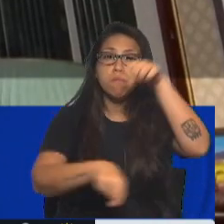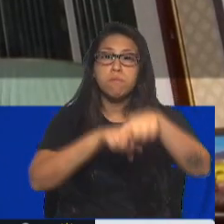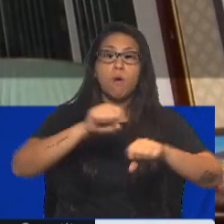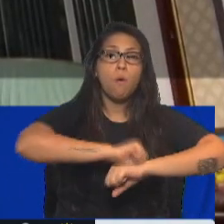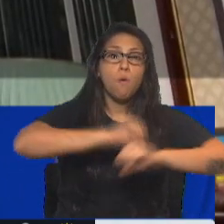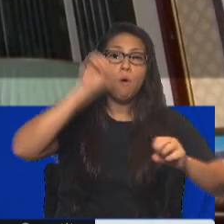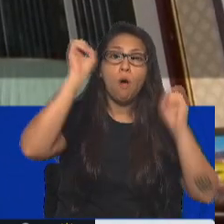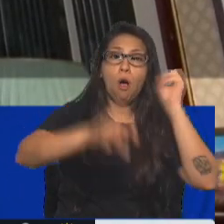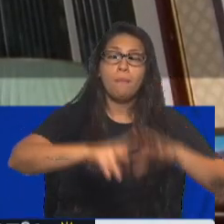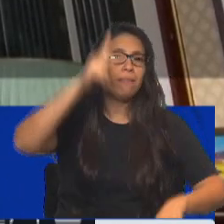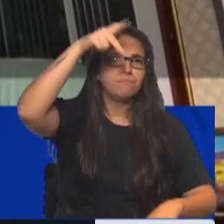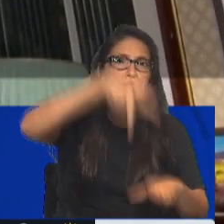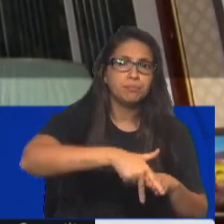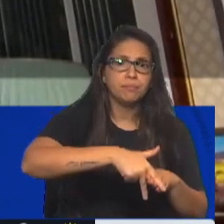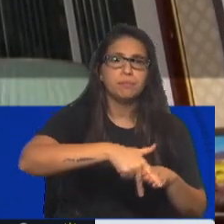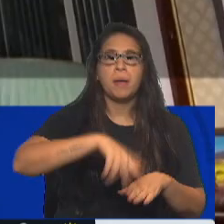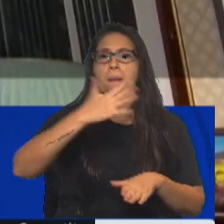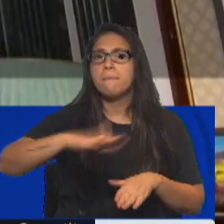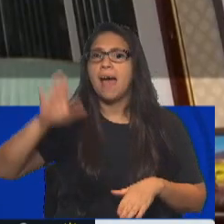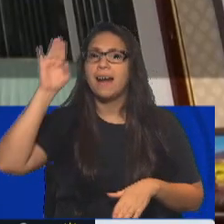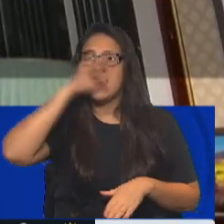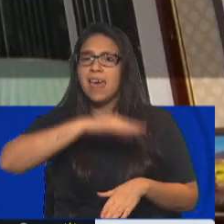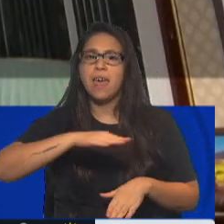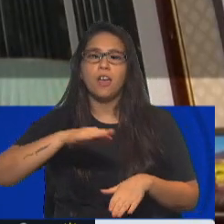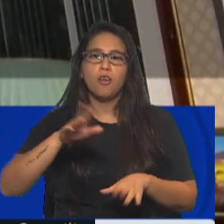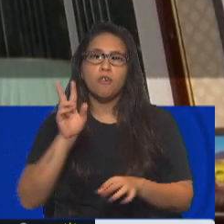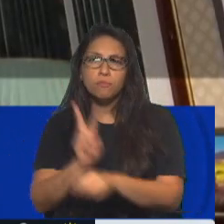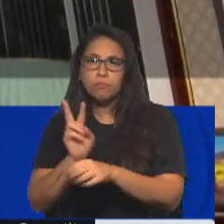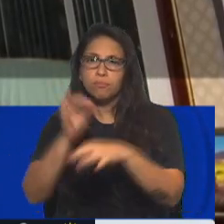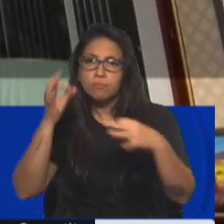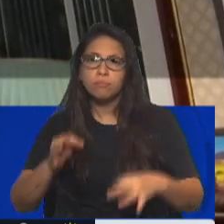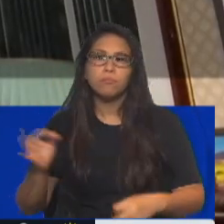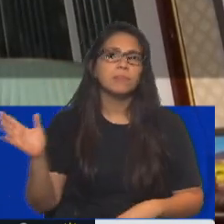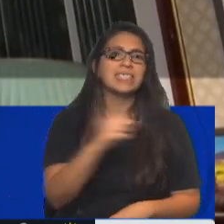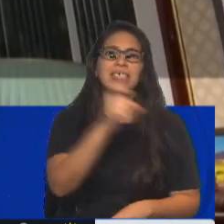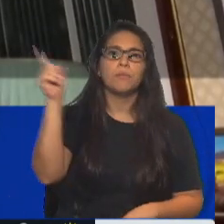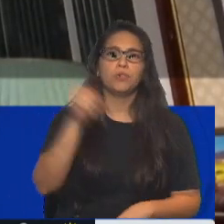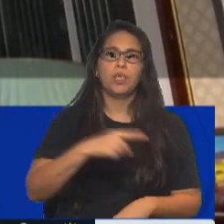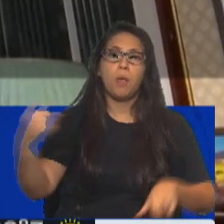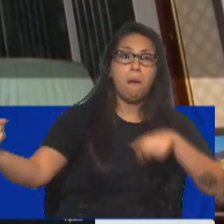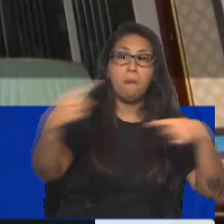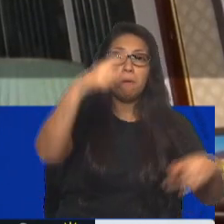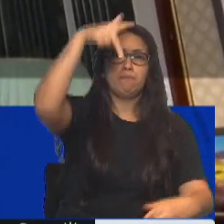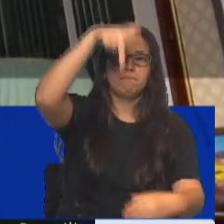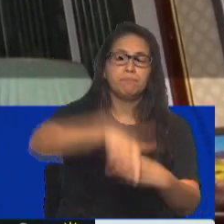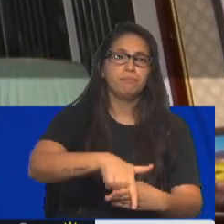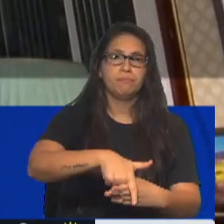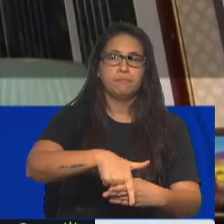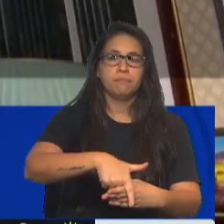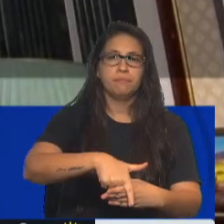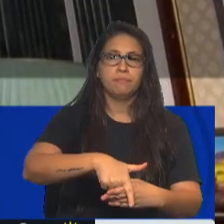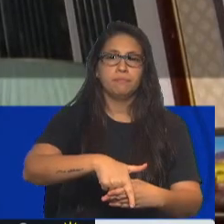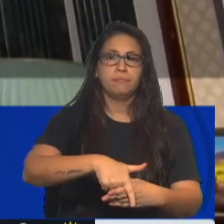ракет, дронів і бомб, не тільки у Чорному морі, а також по всій лінії фронту.